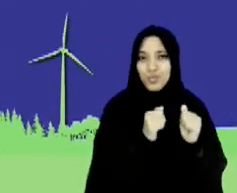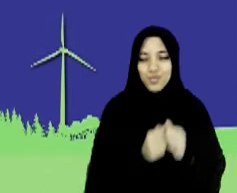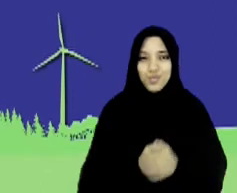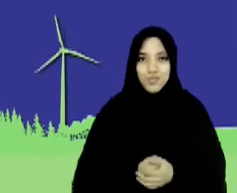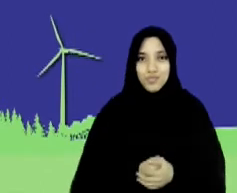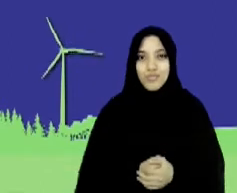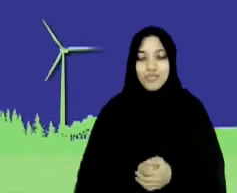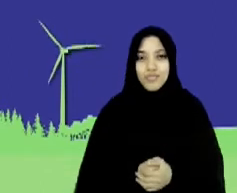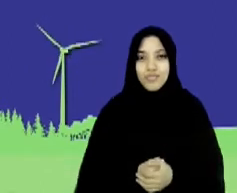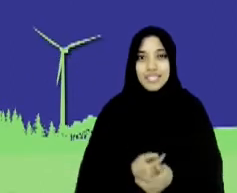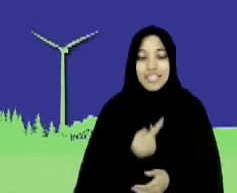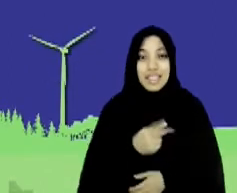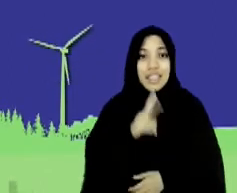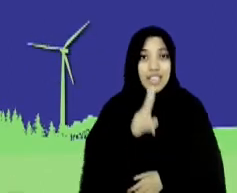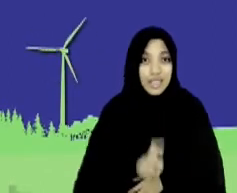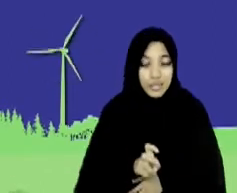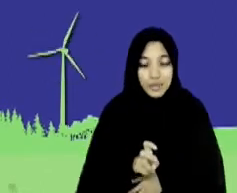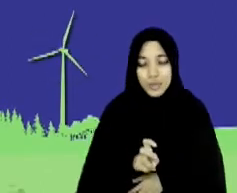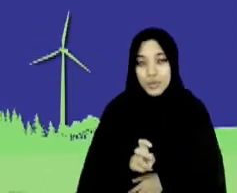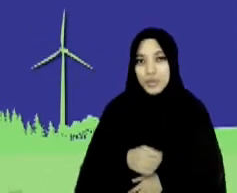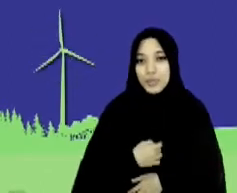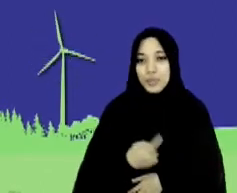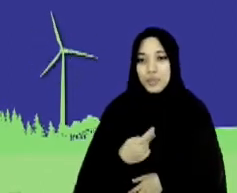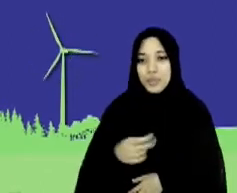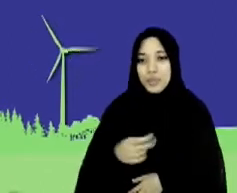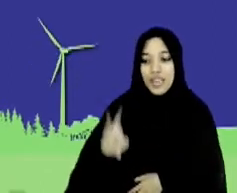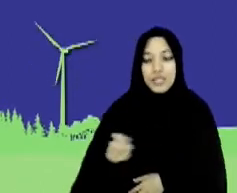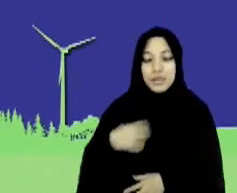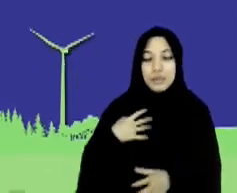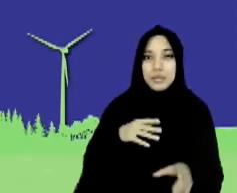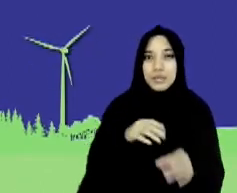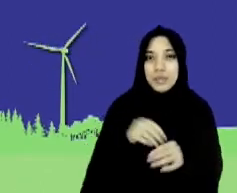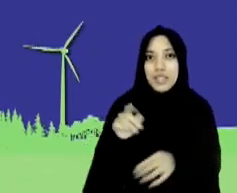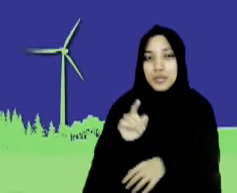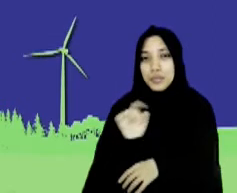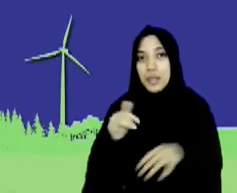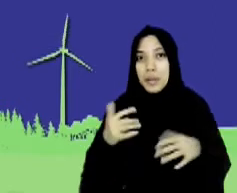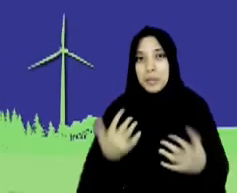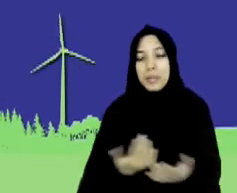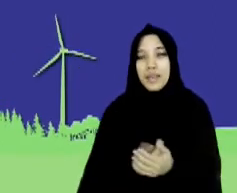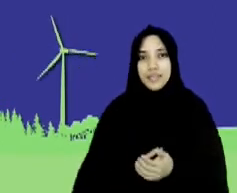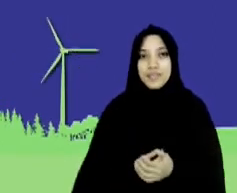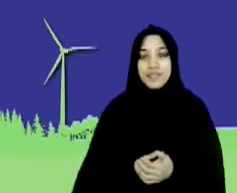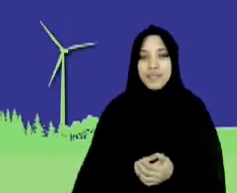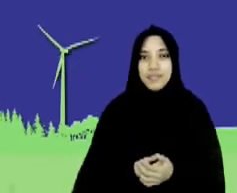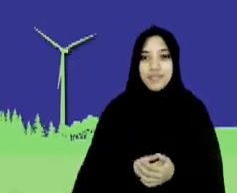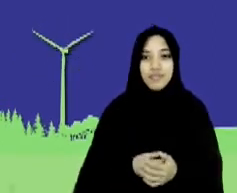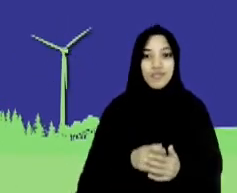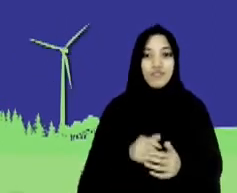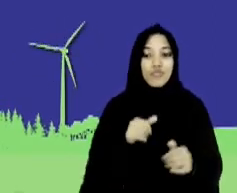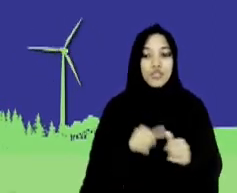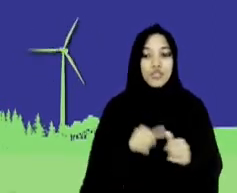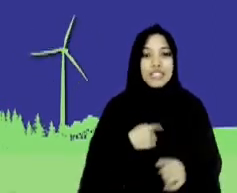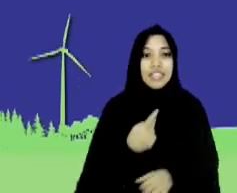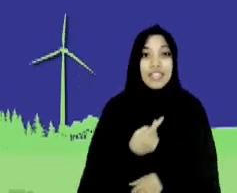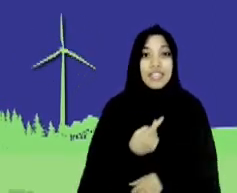harus cut off dulu first first itu our emion gitu kan eh Kemudian dari sana kita coba eh